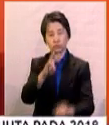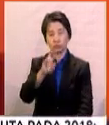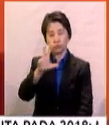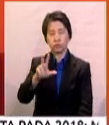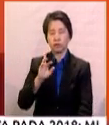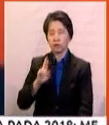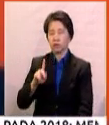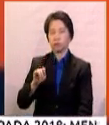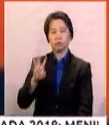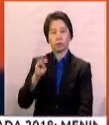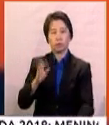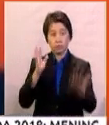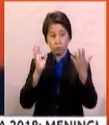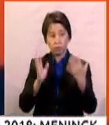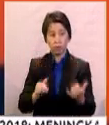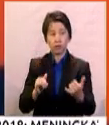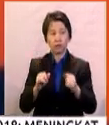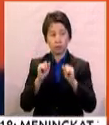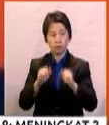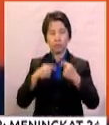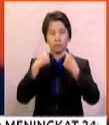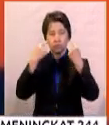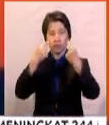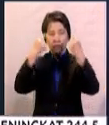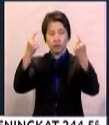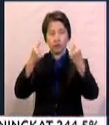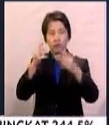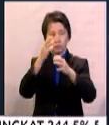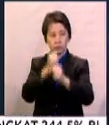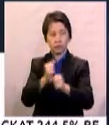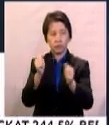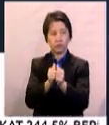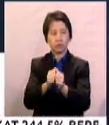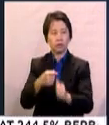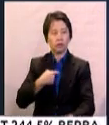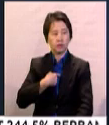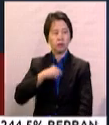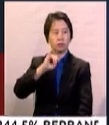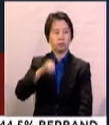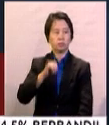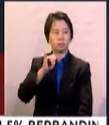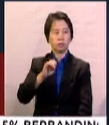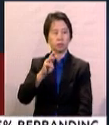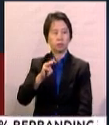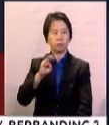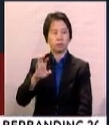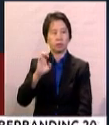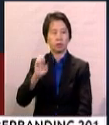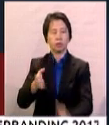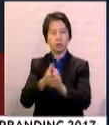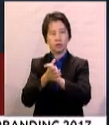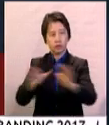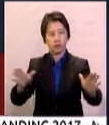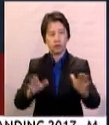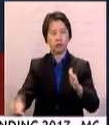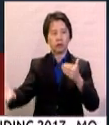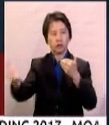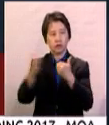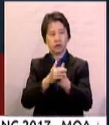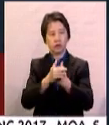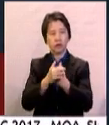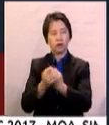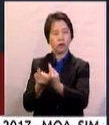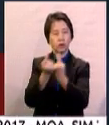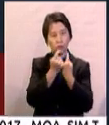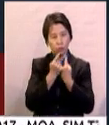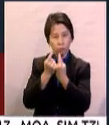ke-73. Semoga terus sukses dan setia menemani. Wah, saya Jimmy dari Kumpulan Screen. Selamat ulang